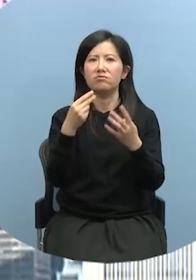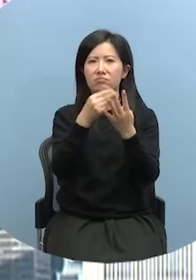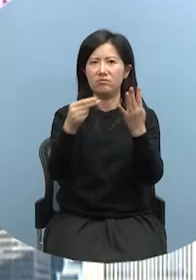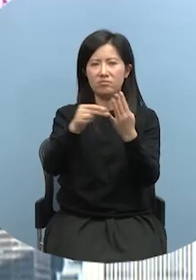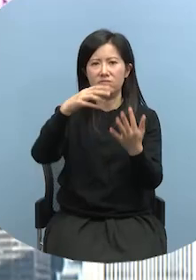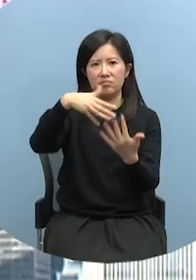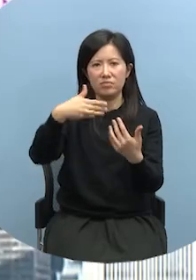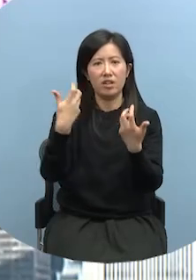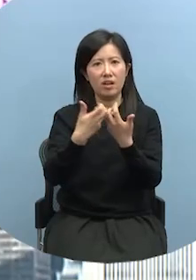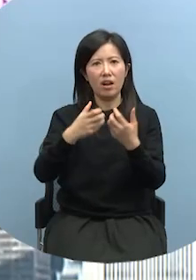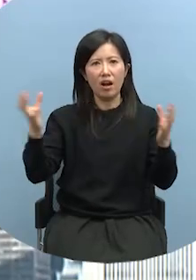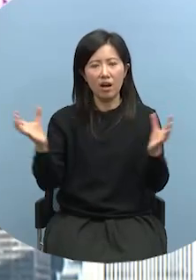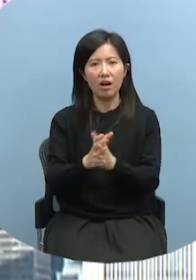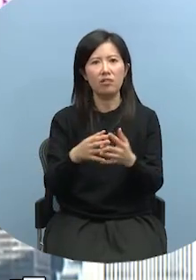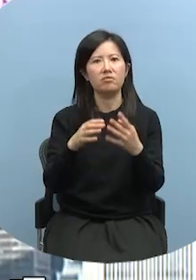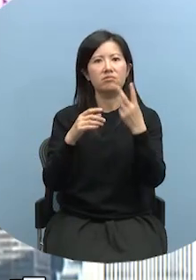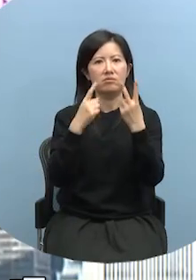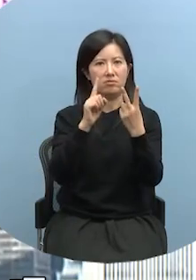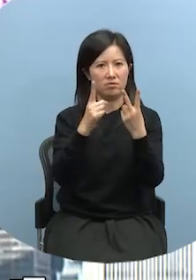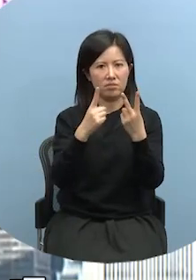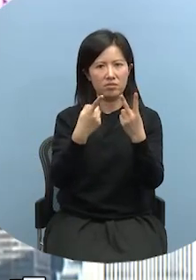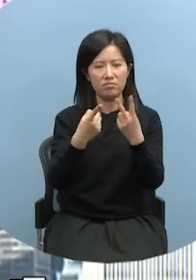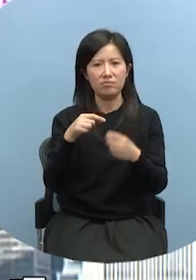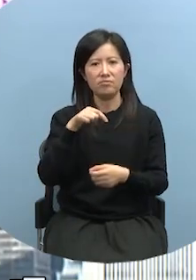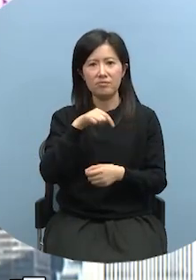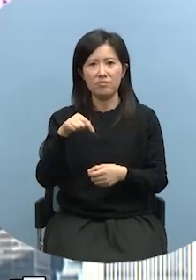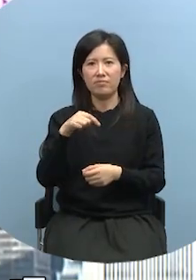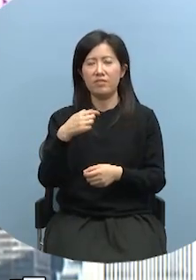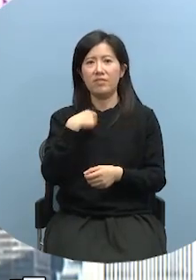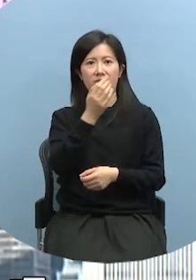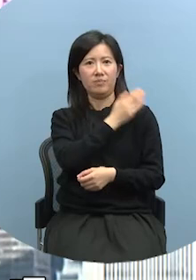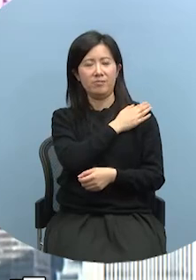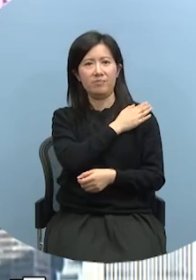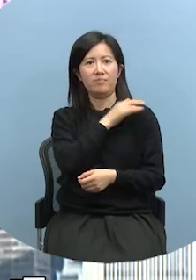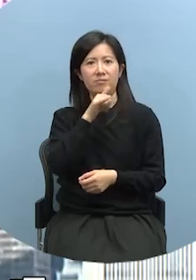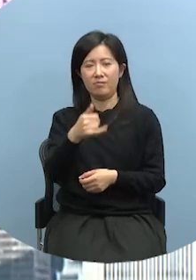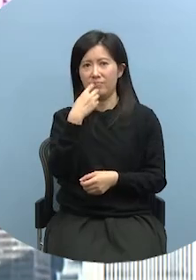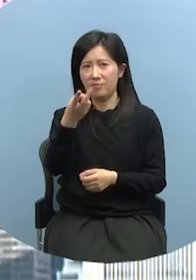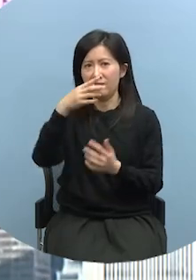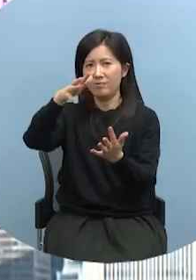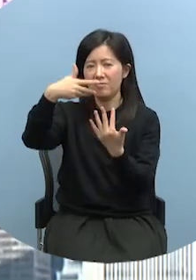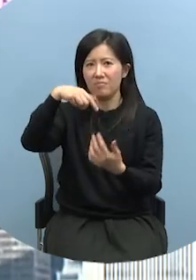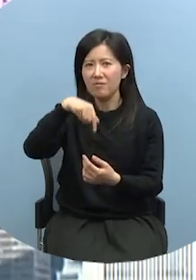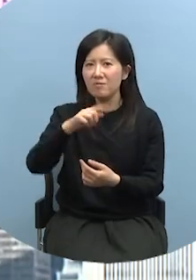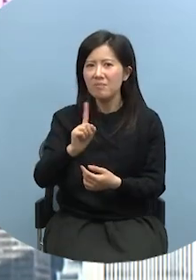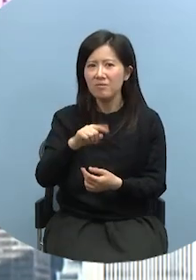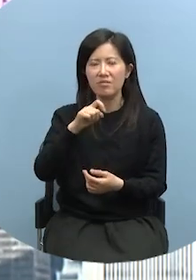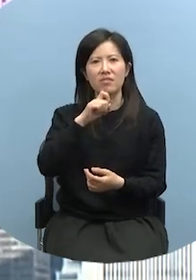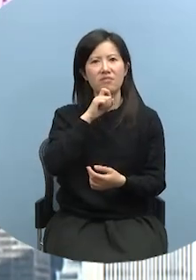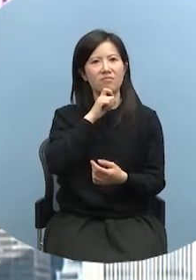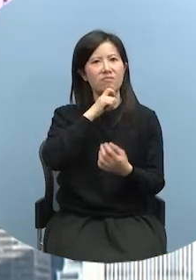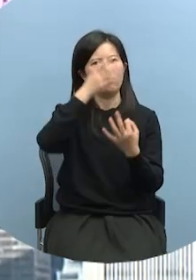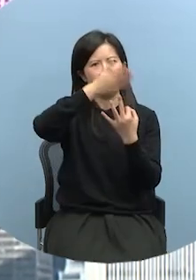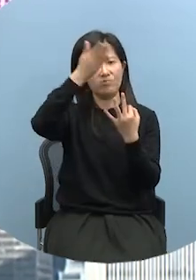高達211次。究竟呢啲所謂嘅探監司係啲咩人咧？佢哋幾類嘅，包括一